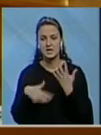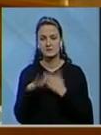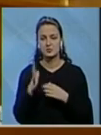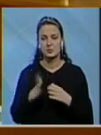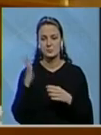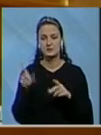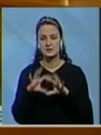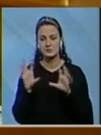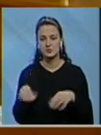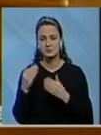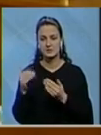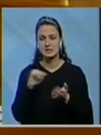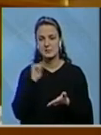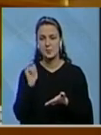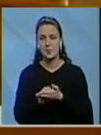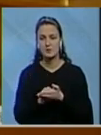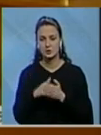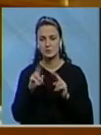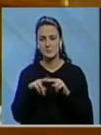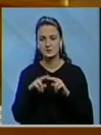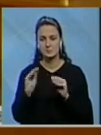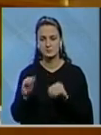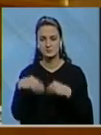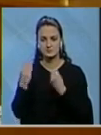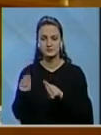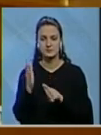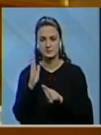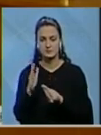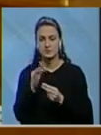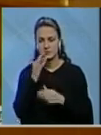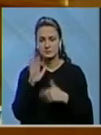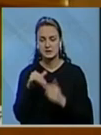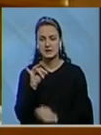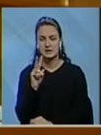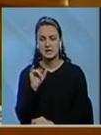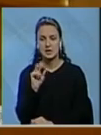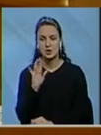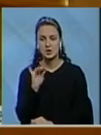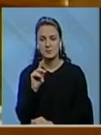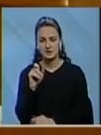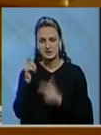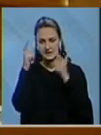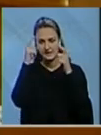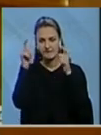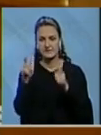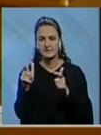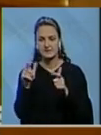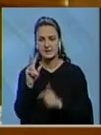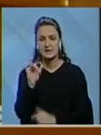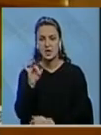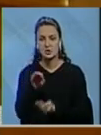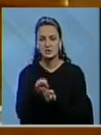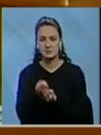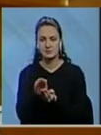ყოფილი თავმჯდომარის დიპლომატიურ პასპორტს. ამის შემდეგ ირაკლი კობახიძე გვირგვინით შეამკობს კარლო ჩხეიძის